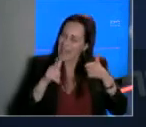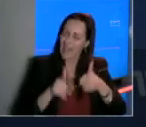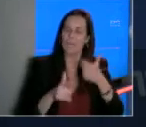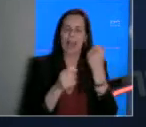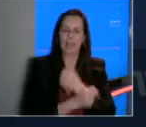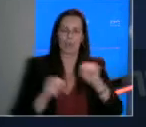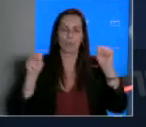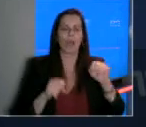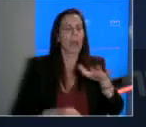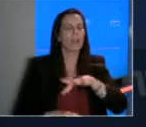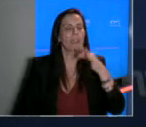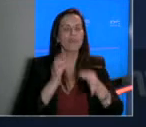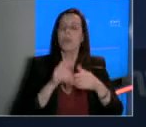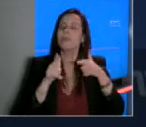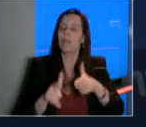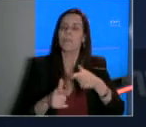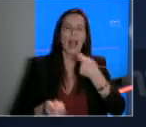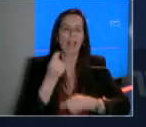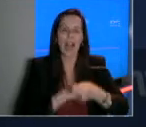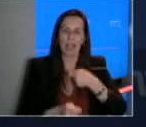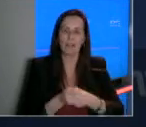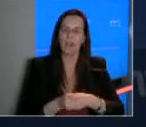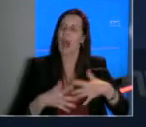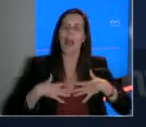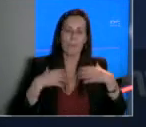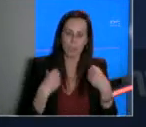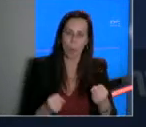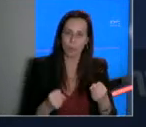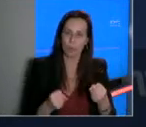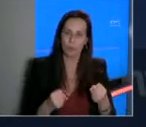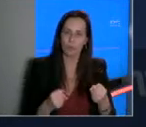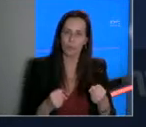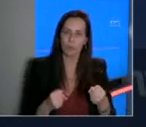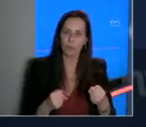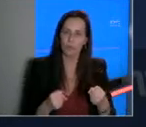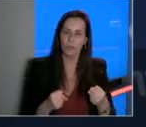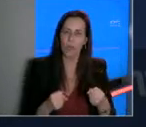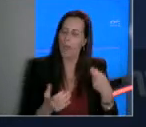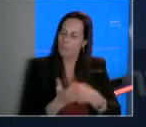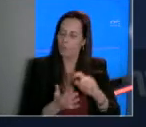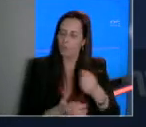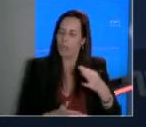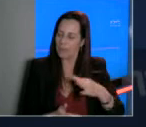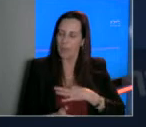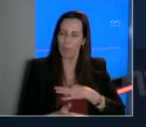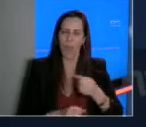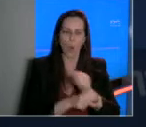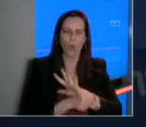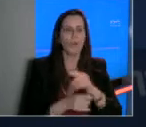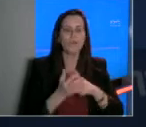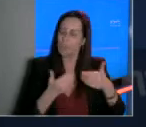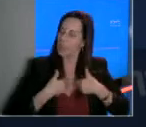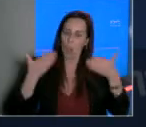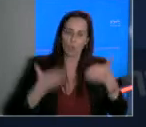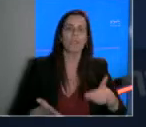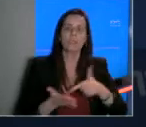על הדמוקרטיה, על מערכת המשפט, נלחם על הכלכלה, על הבריאות, על פיצוי לכל מי שנפגע מהמשבר. בשביל זה